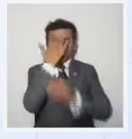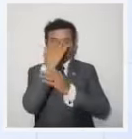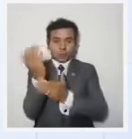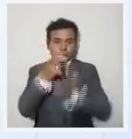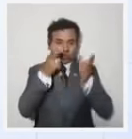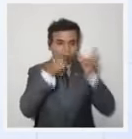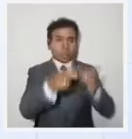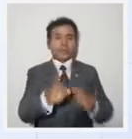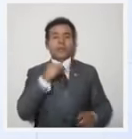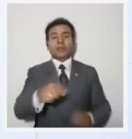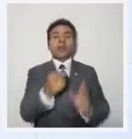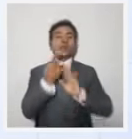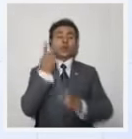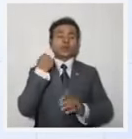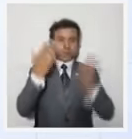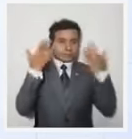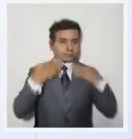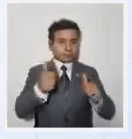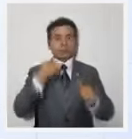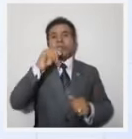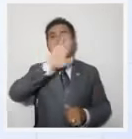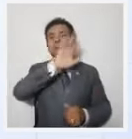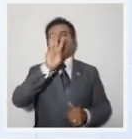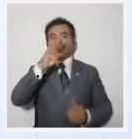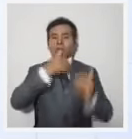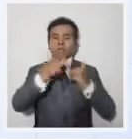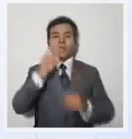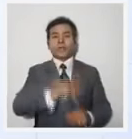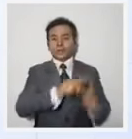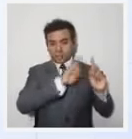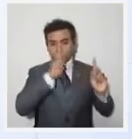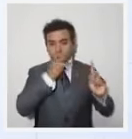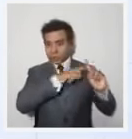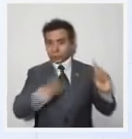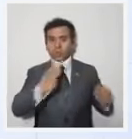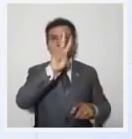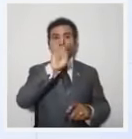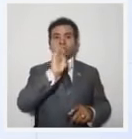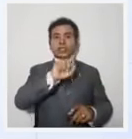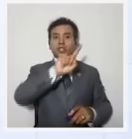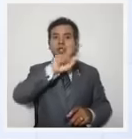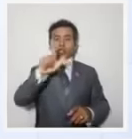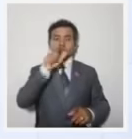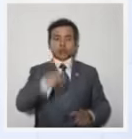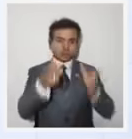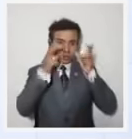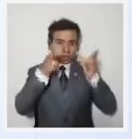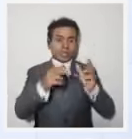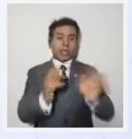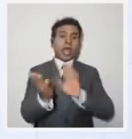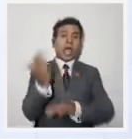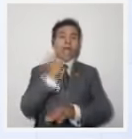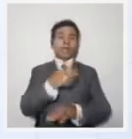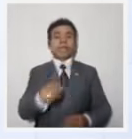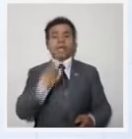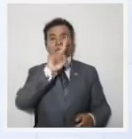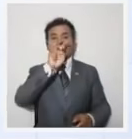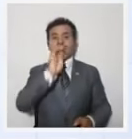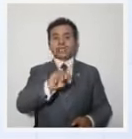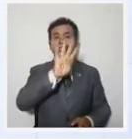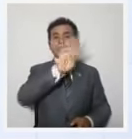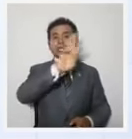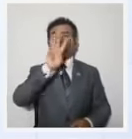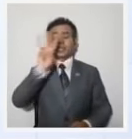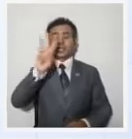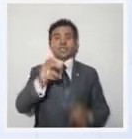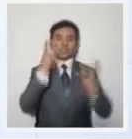আইসোলেশনে 24 ঘন্টায় নতুন করে আইসোলেশনে নেওয়া হয়েছে 196 জনকে এবং ছাড় পেয়েছেন 53 জন। বর্তমানে আইসোলেশনে আছেন